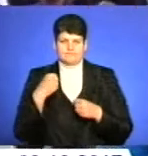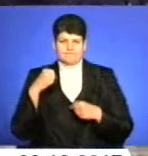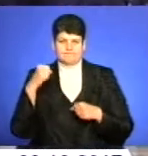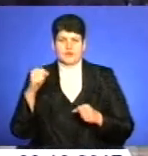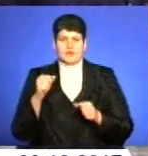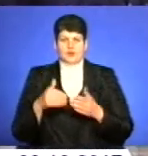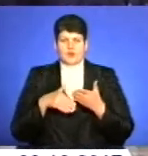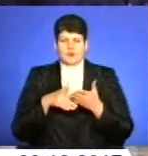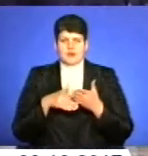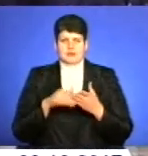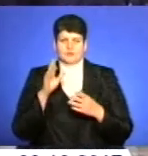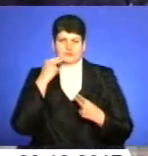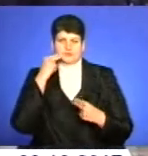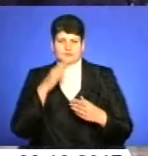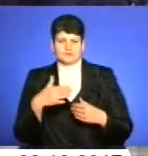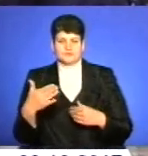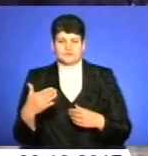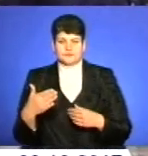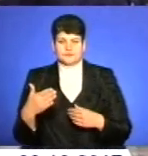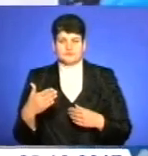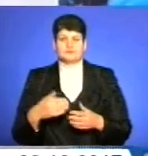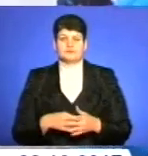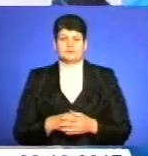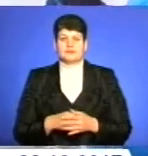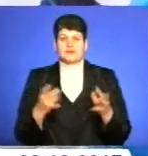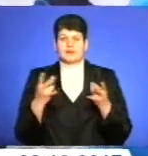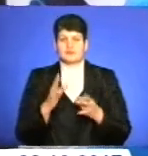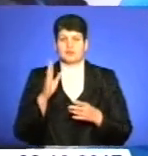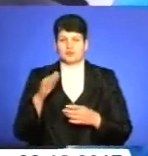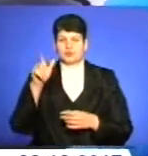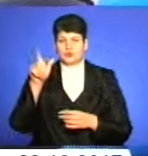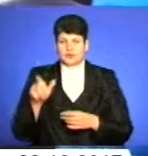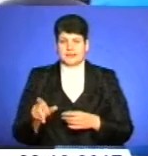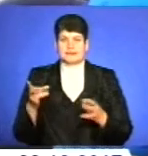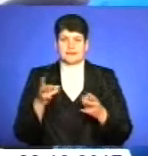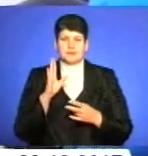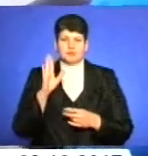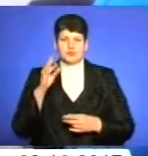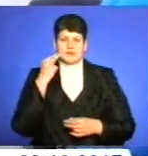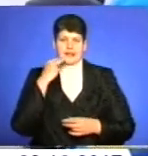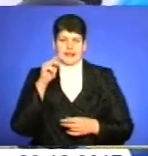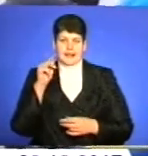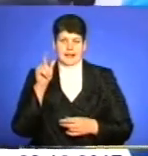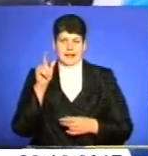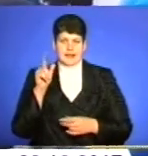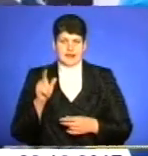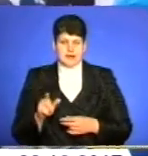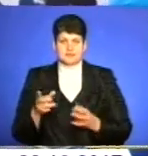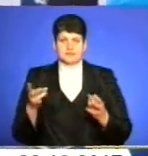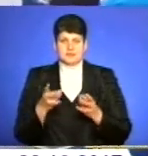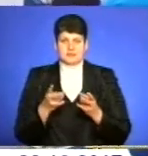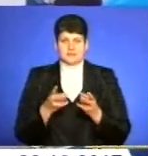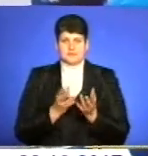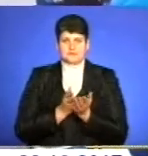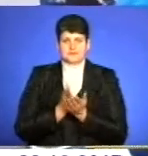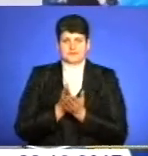країні стати по-справжньому європейською. Треба бути людиною, треба бути кращим, треба прямувати до